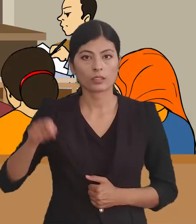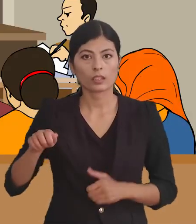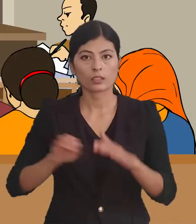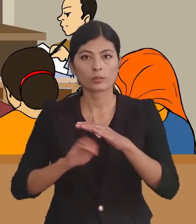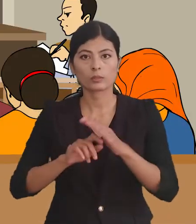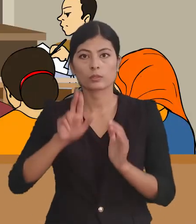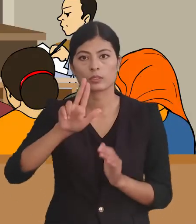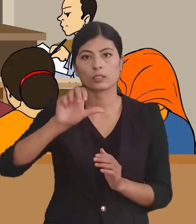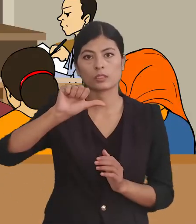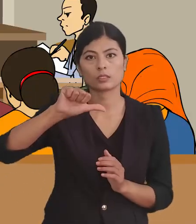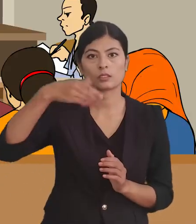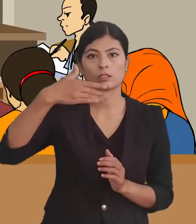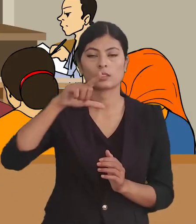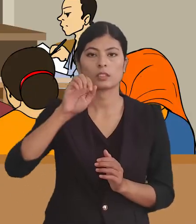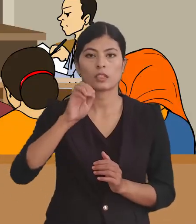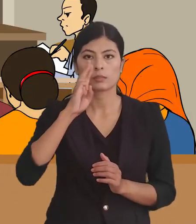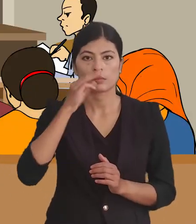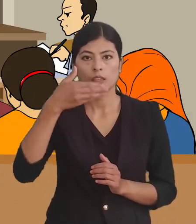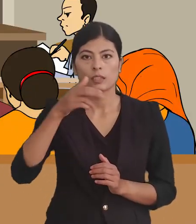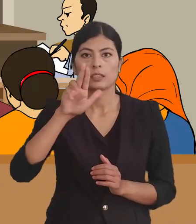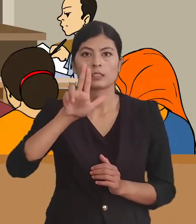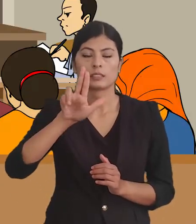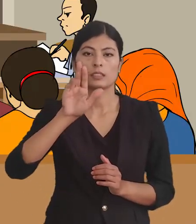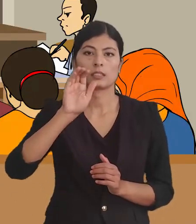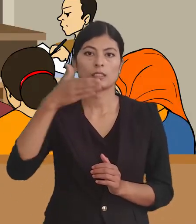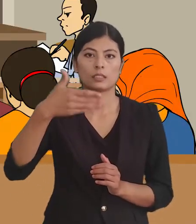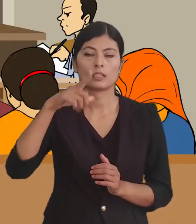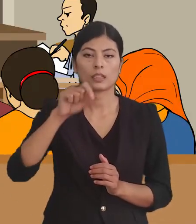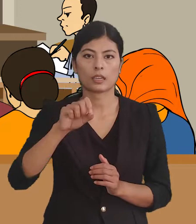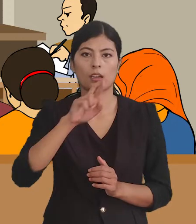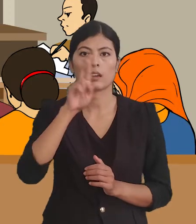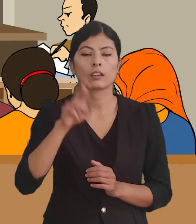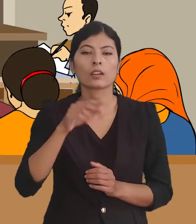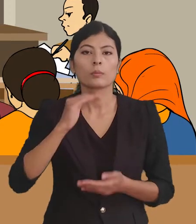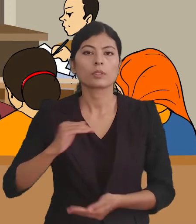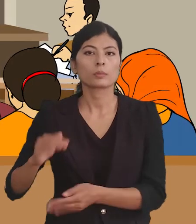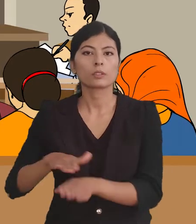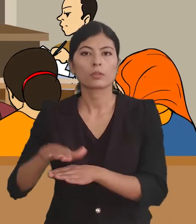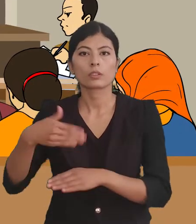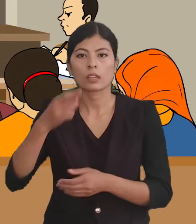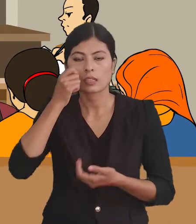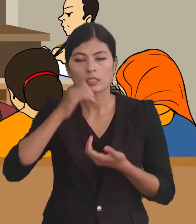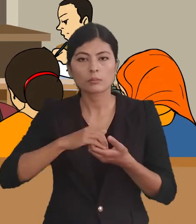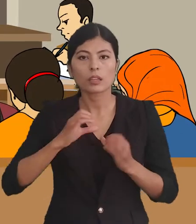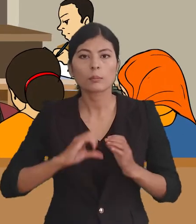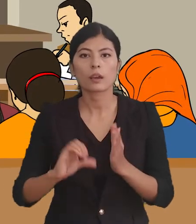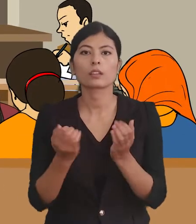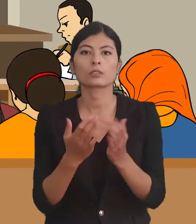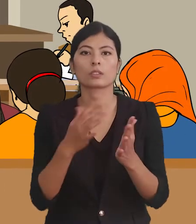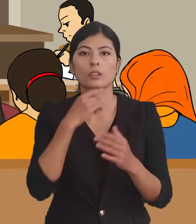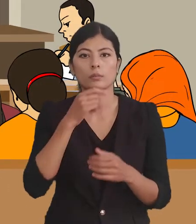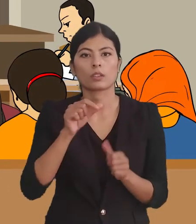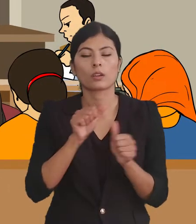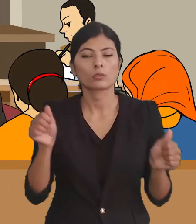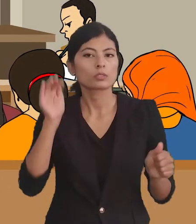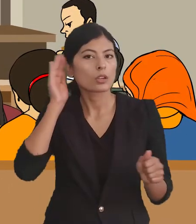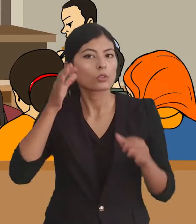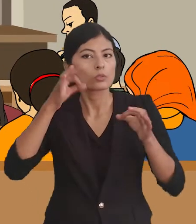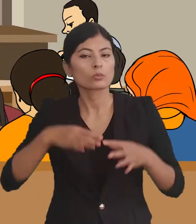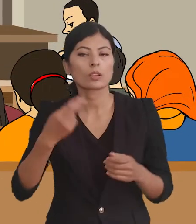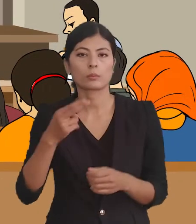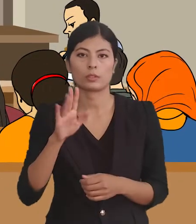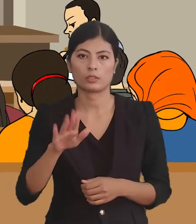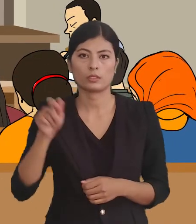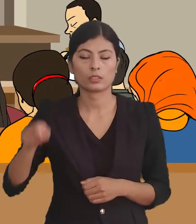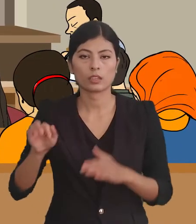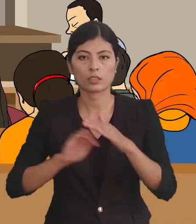आई न्यायिक समिति के इजलास में शीला उनकर दुगो नाबालग संतान सबके पति व्यवस्था कैले मुद्दा के सुनवाई हो रहल